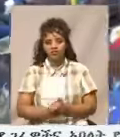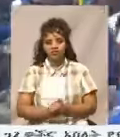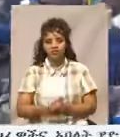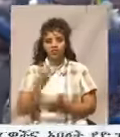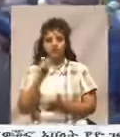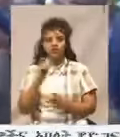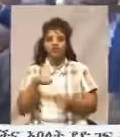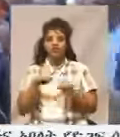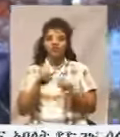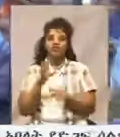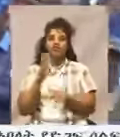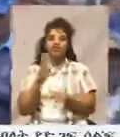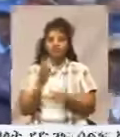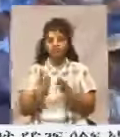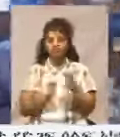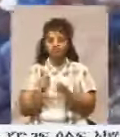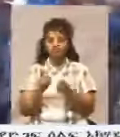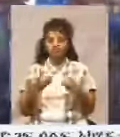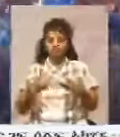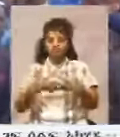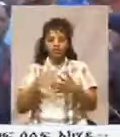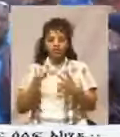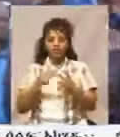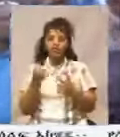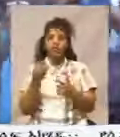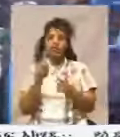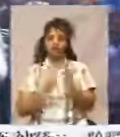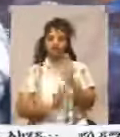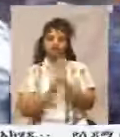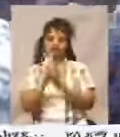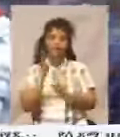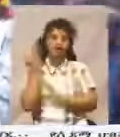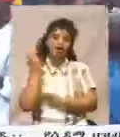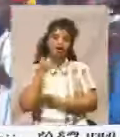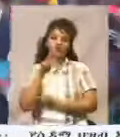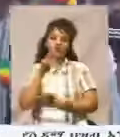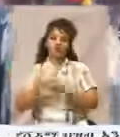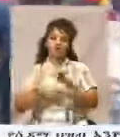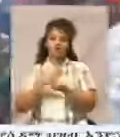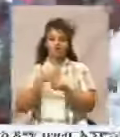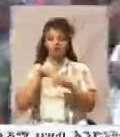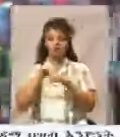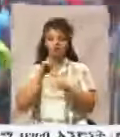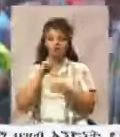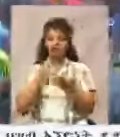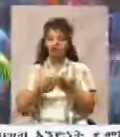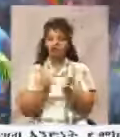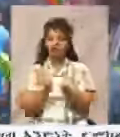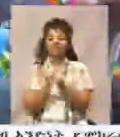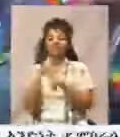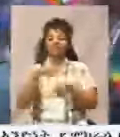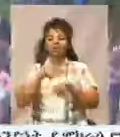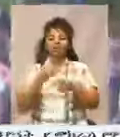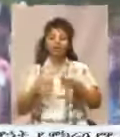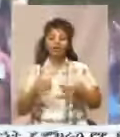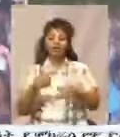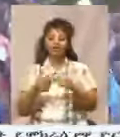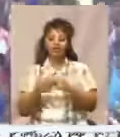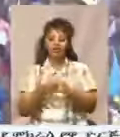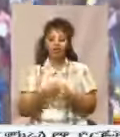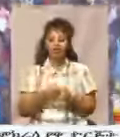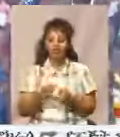ዳውሮ ዞን ከስድስት አስተዳደራዊ መዋቅሮች ወደ 12 ያደገው ባለፉት 3 ዓመታት ውስጥ ነው። ይህም በብልጽግና ፓርቲ የመጣ ትሩፋት